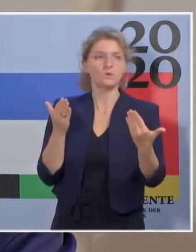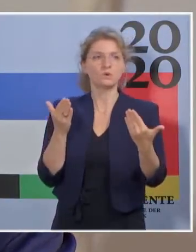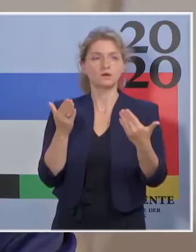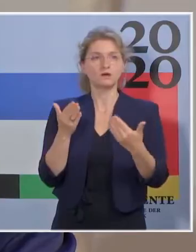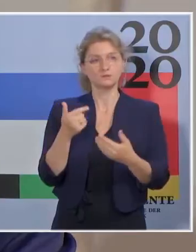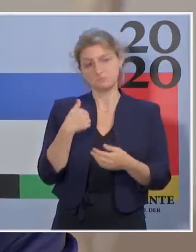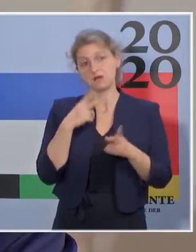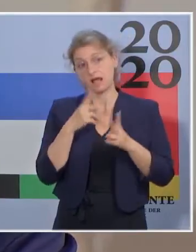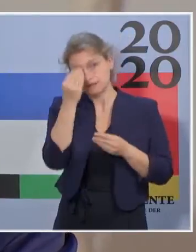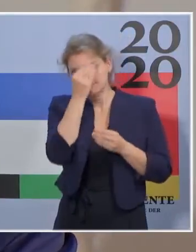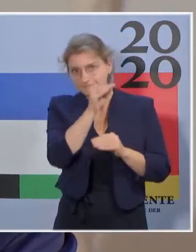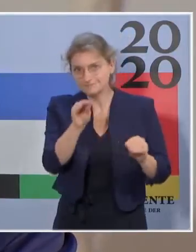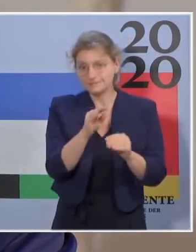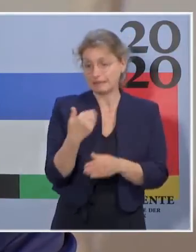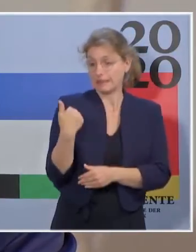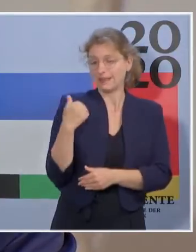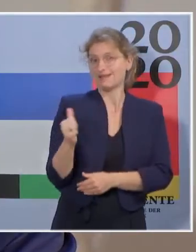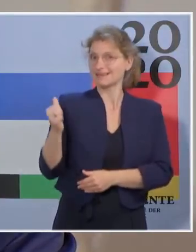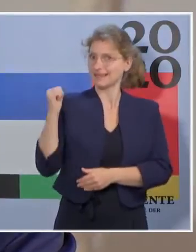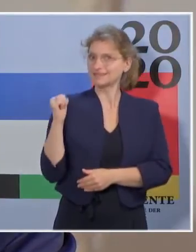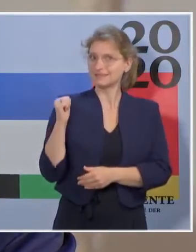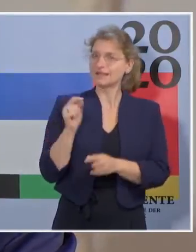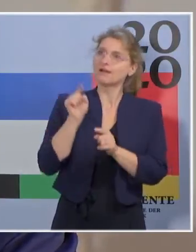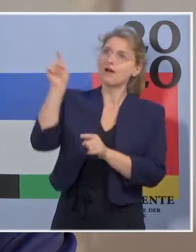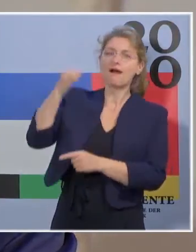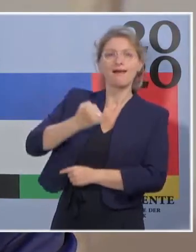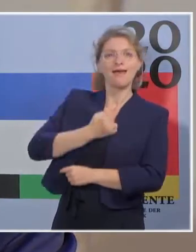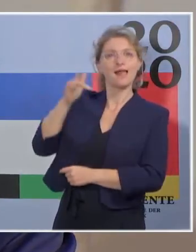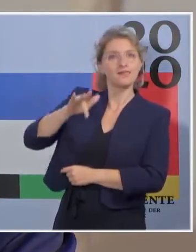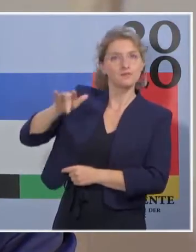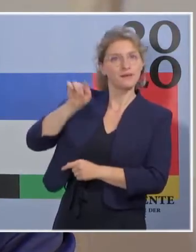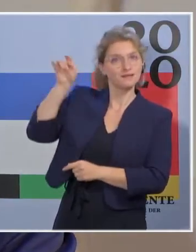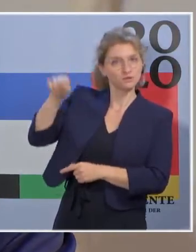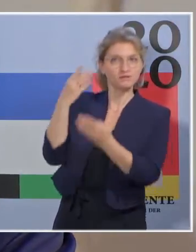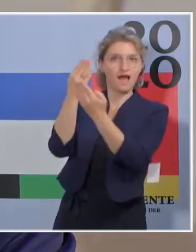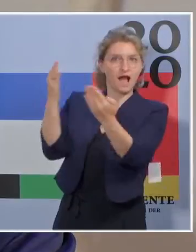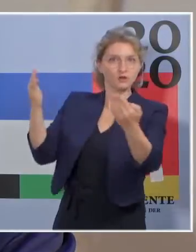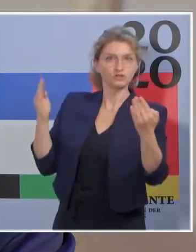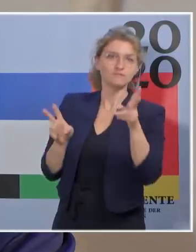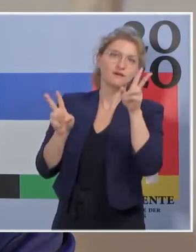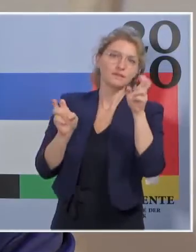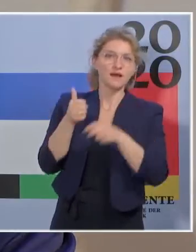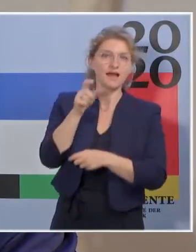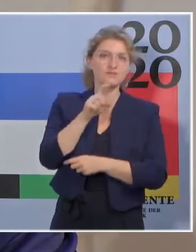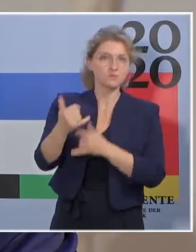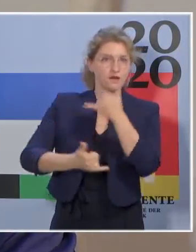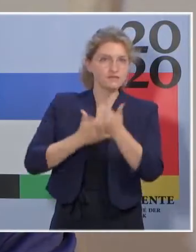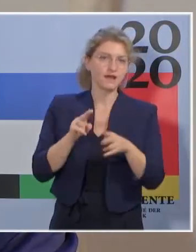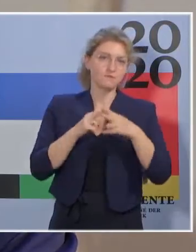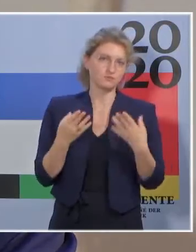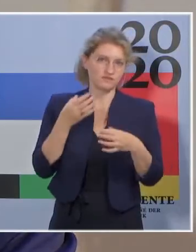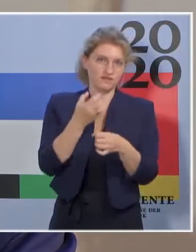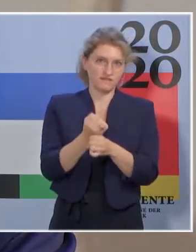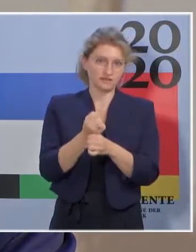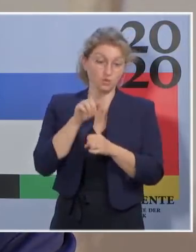darauf hinweisen, seit gestern gibt es am Heldenplatz auch eine Ausstellung zum Thema 100 Jahre Bundesverfassung und seit